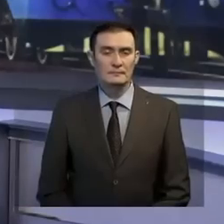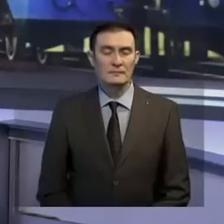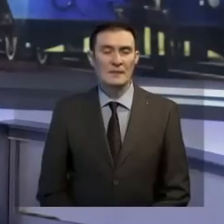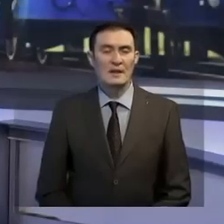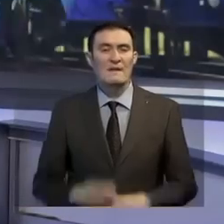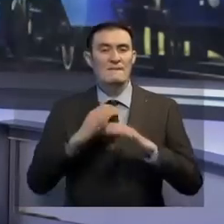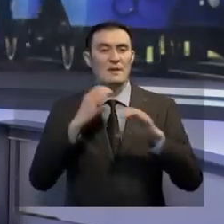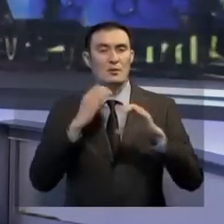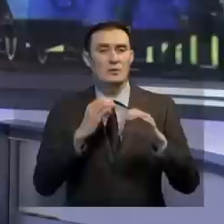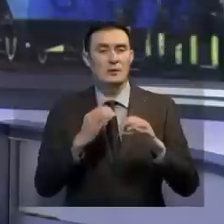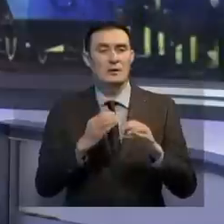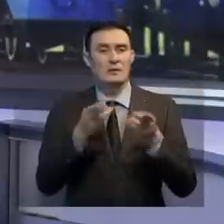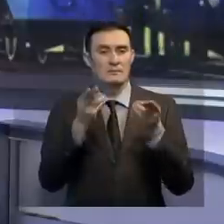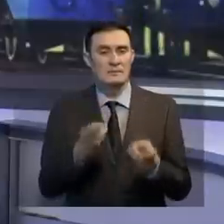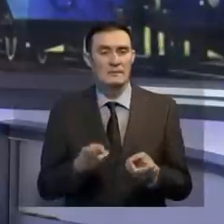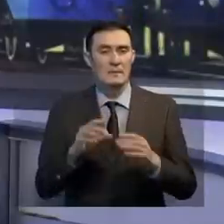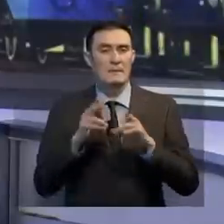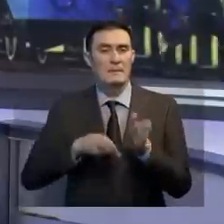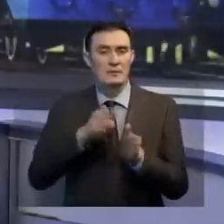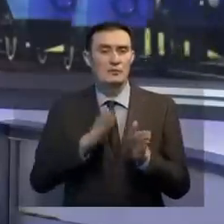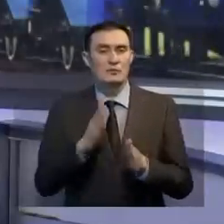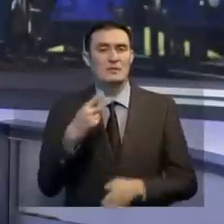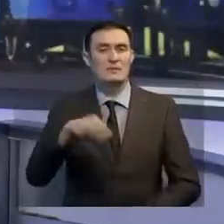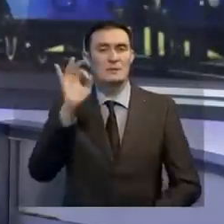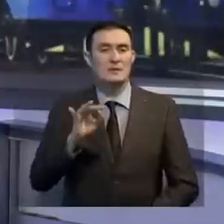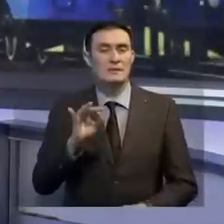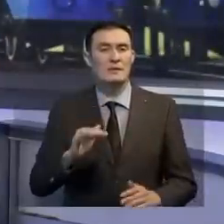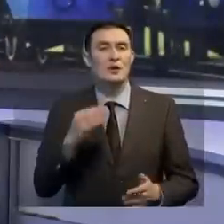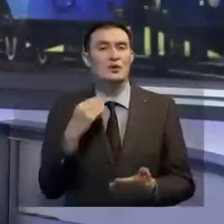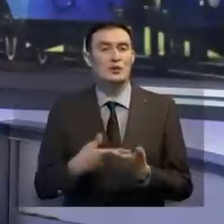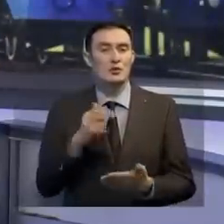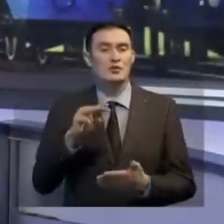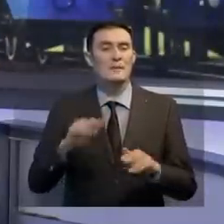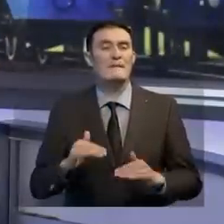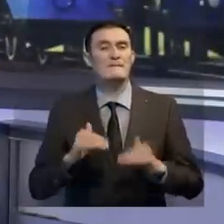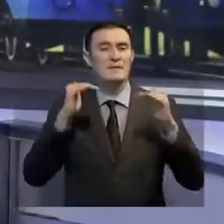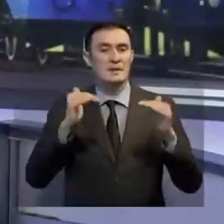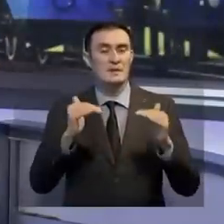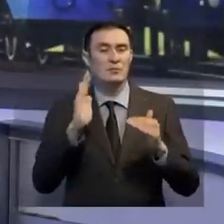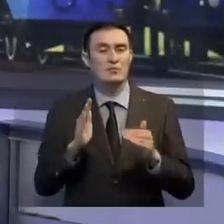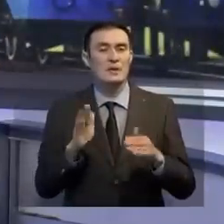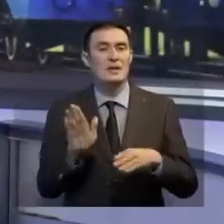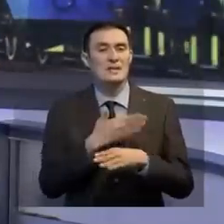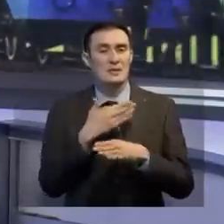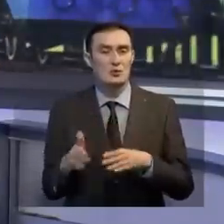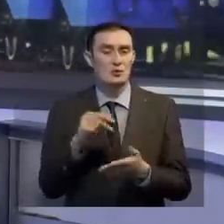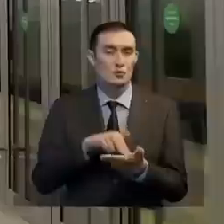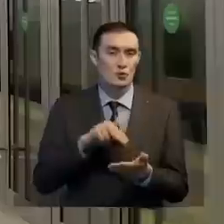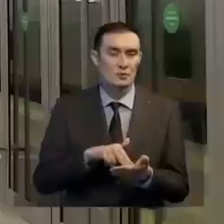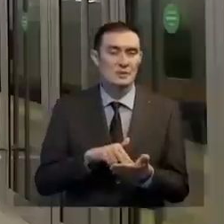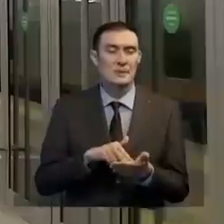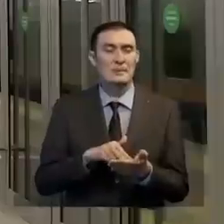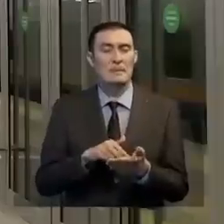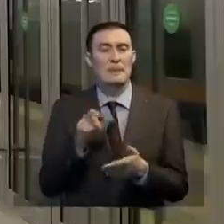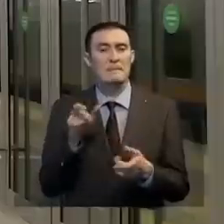Нижние места в вагонах некоторых поездов станут на 20% дороже верхних. КТЖ вводит дифференцированный подход к